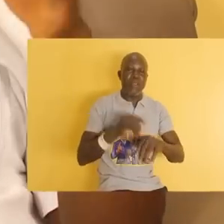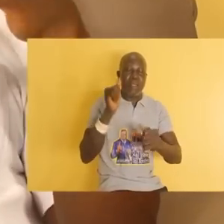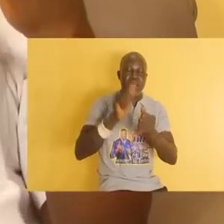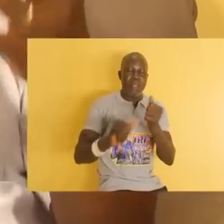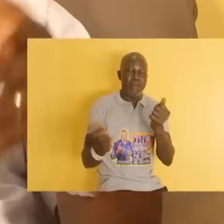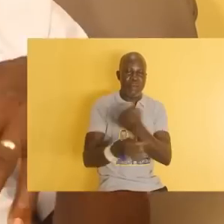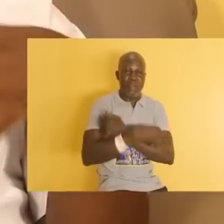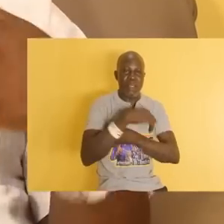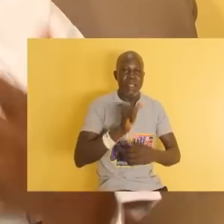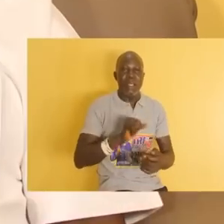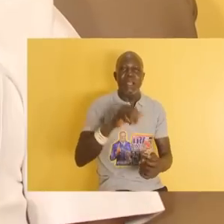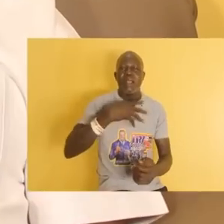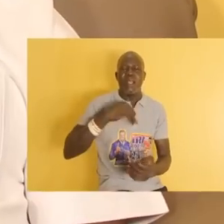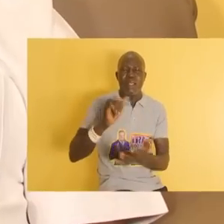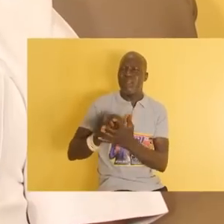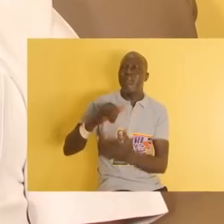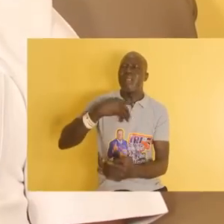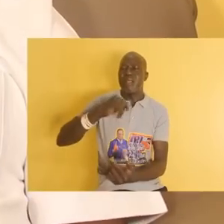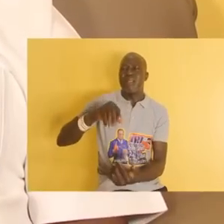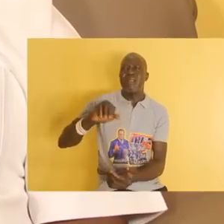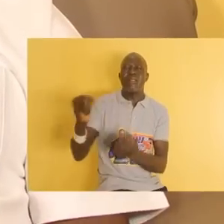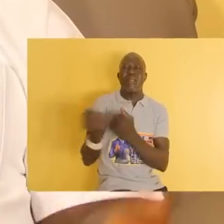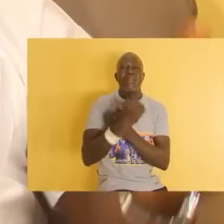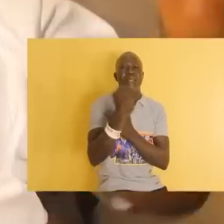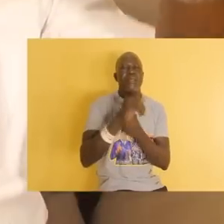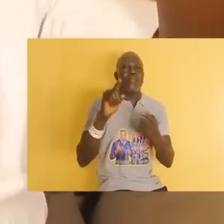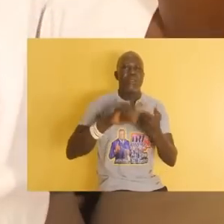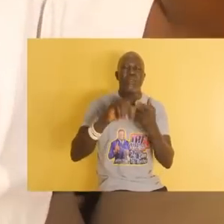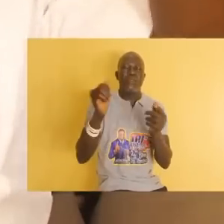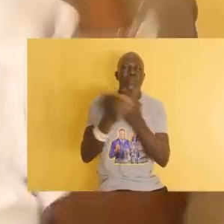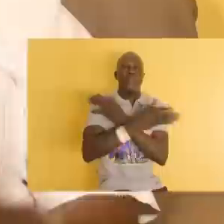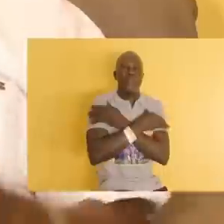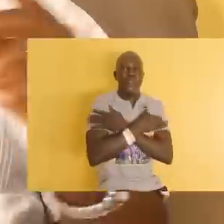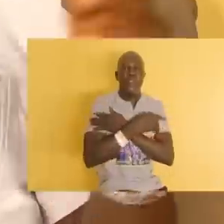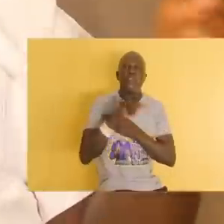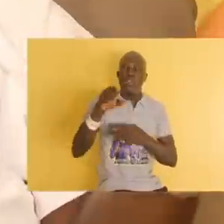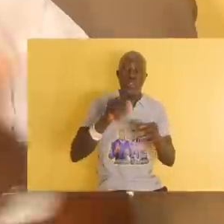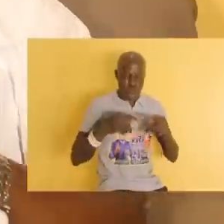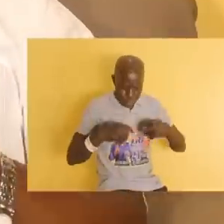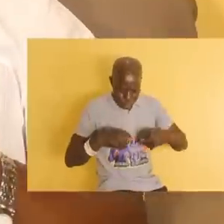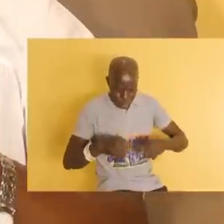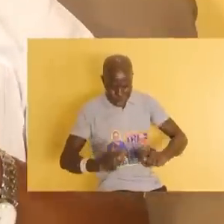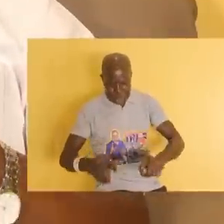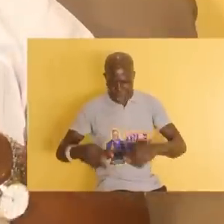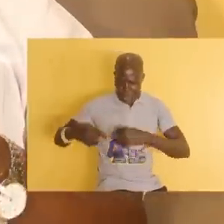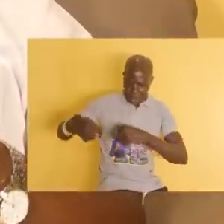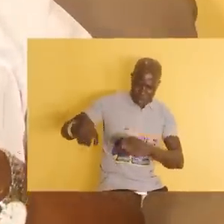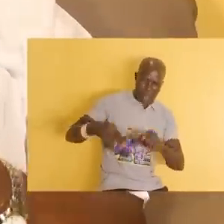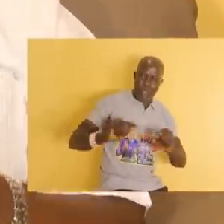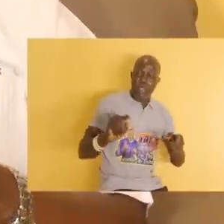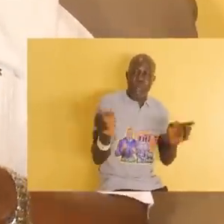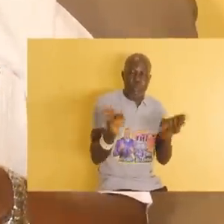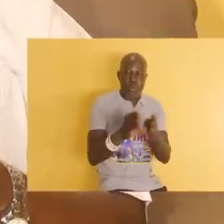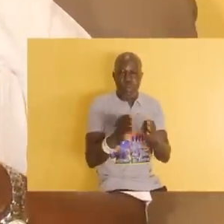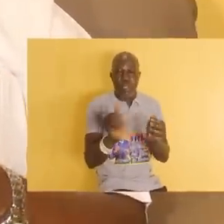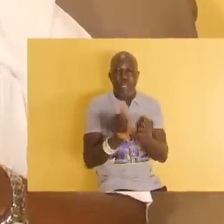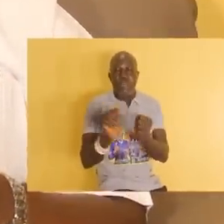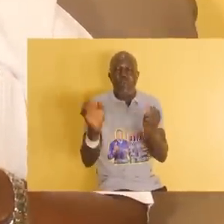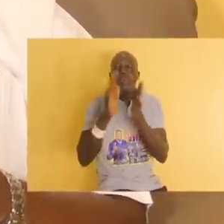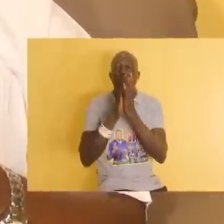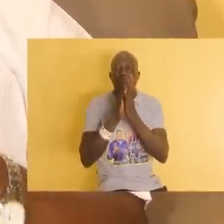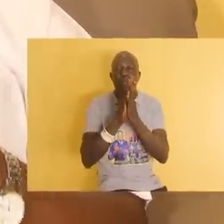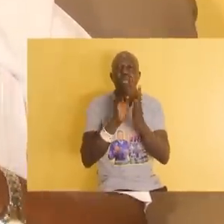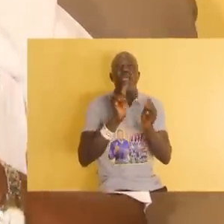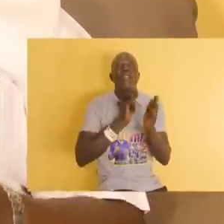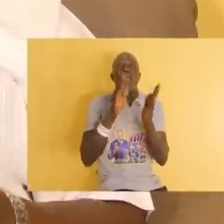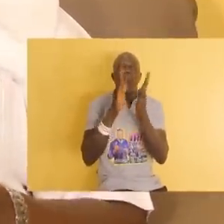for anything. Bí Saturday ìmọ̀jú Sunday kọ. But Saturday is for Sunday. Ìwọ́de kò gbá gbogbo èèyàn jù. You should endeavor. Kájọ pàdé. To me. Ká gbàdúrà. To